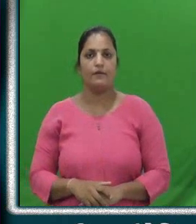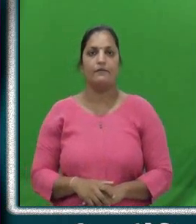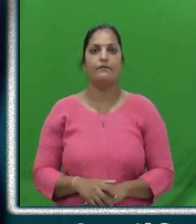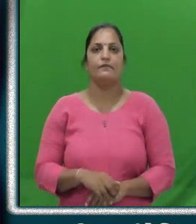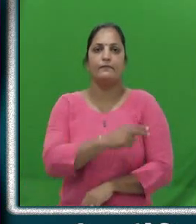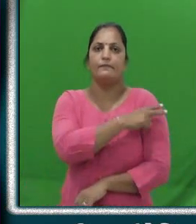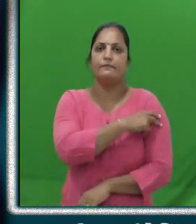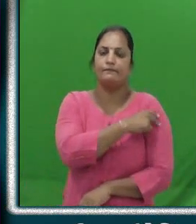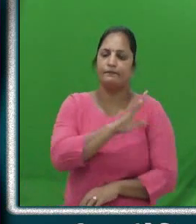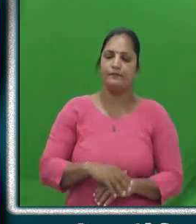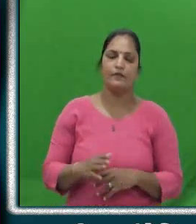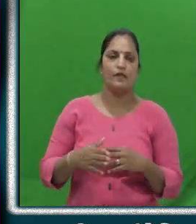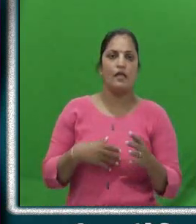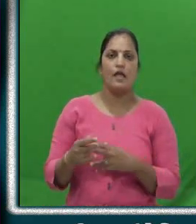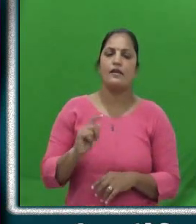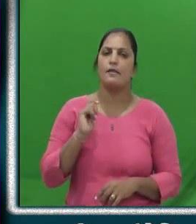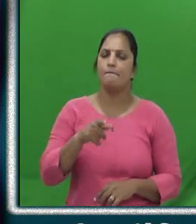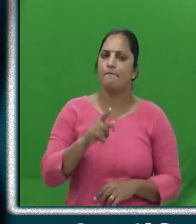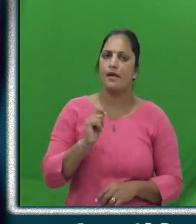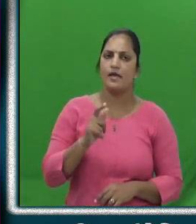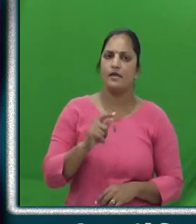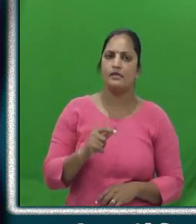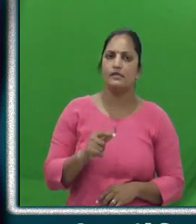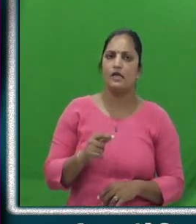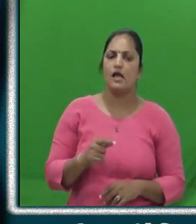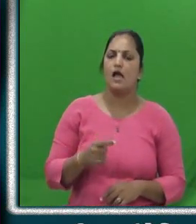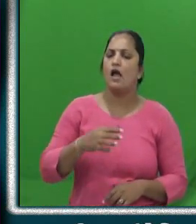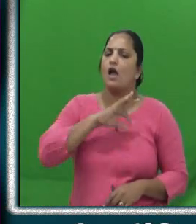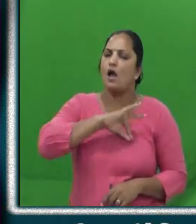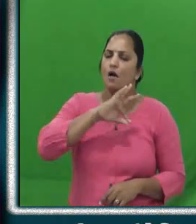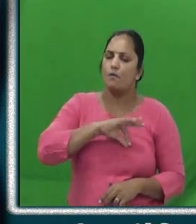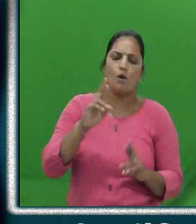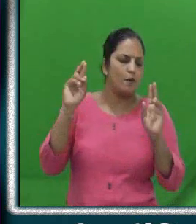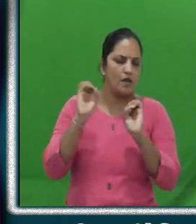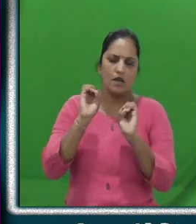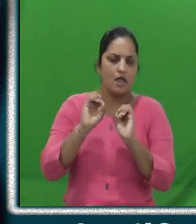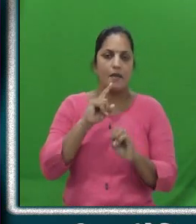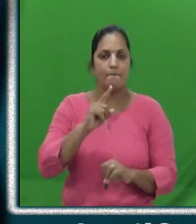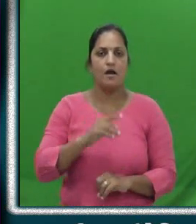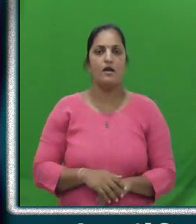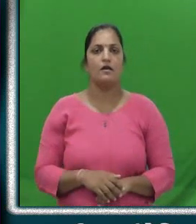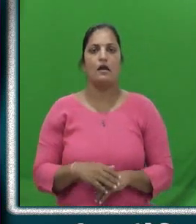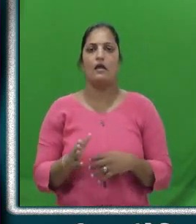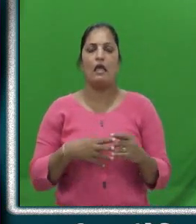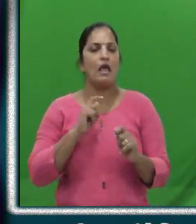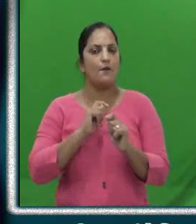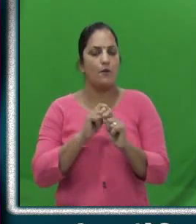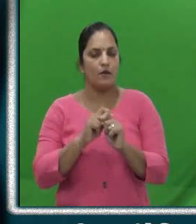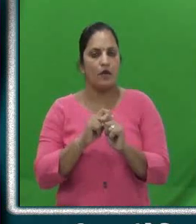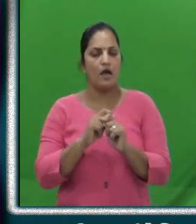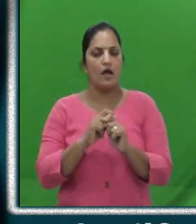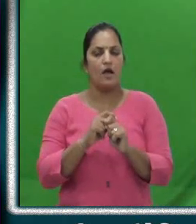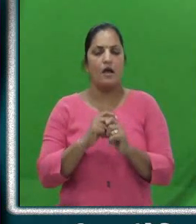स्वयं सेवको जे कोई पण पैसा का आर्थिक लाभनी आशा वगर कोई